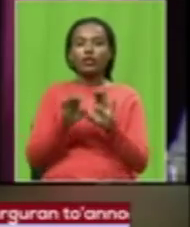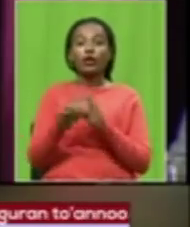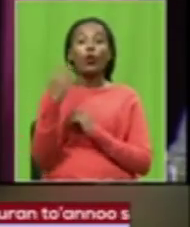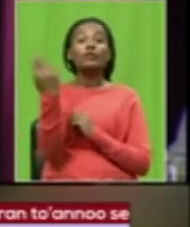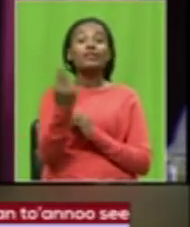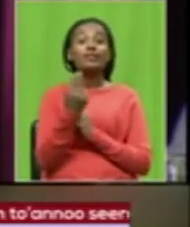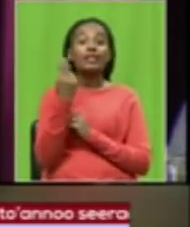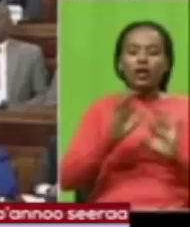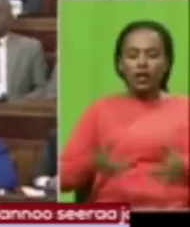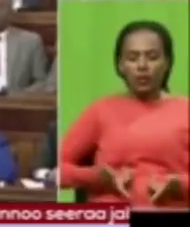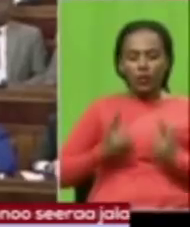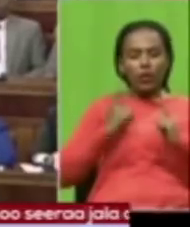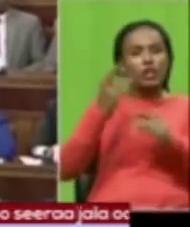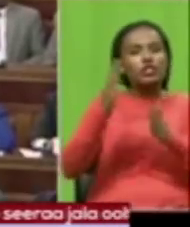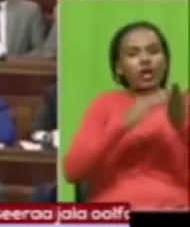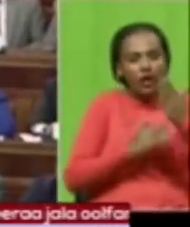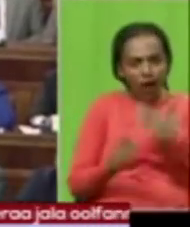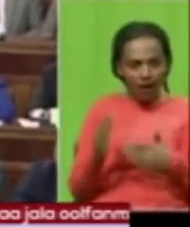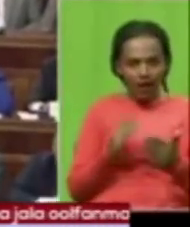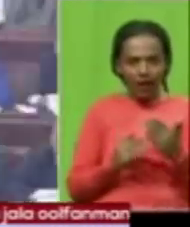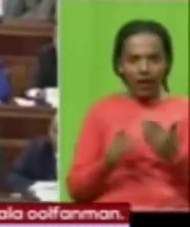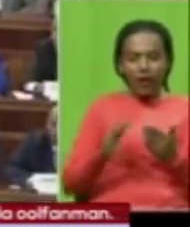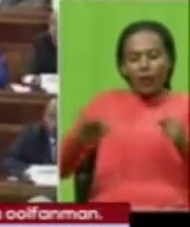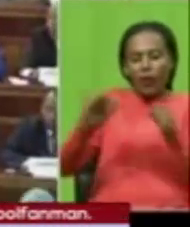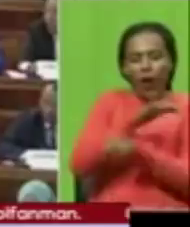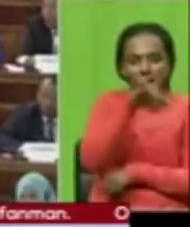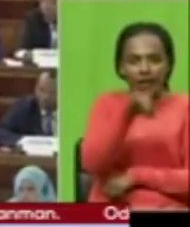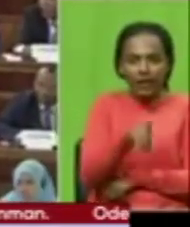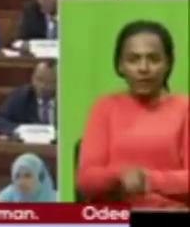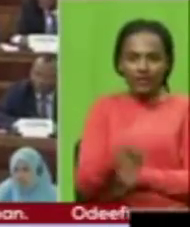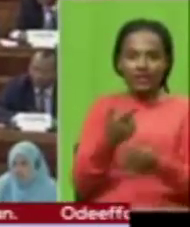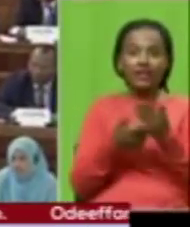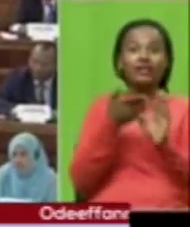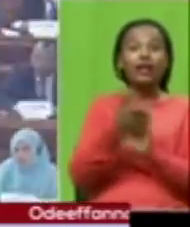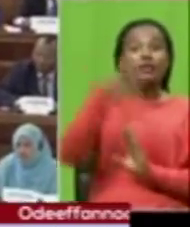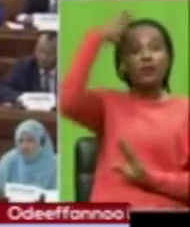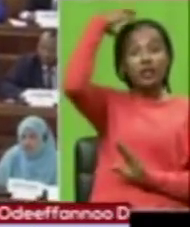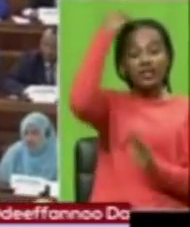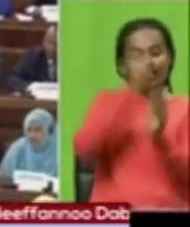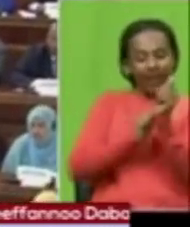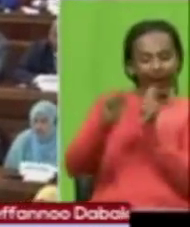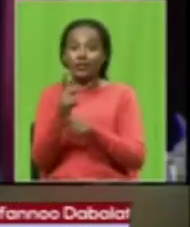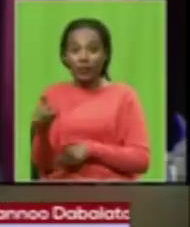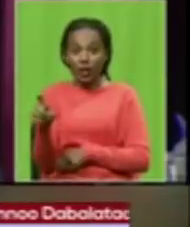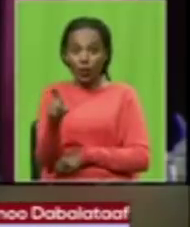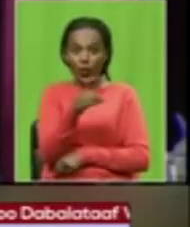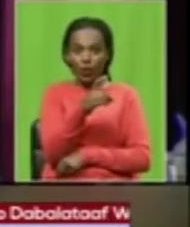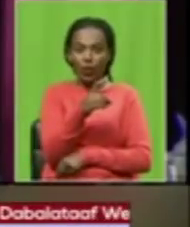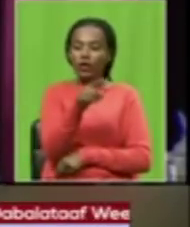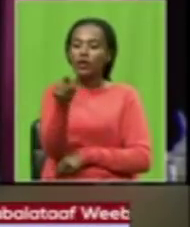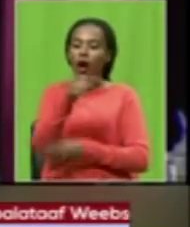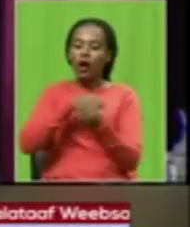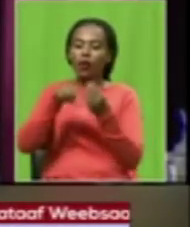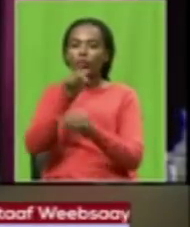jedhaniiru. Misooma albuudaa uummata hirmaachiseen guddina dinagdee milkeessuun murteessaa akka ta'es Dr. Abiy himan. Yaa